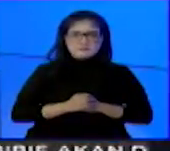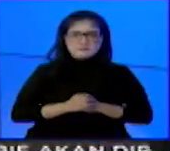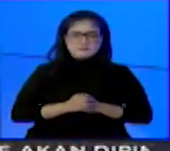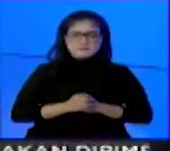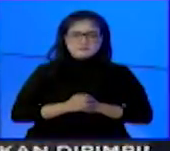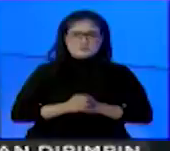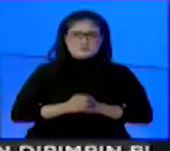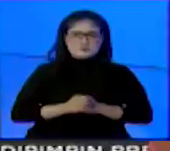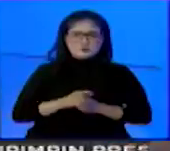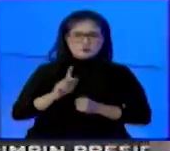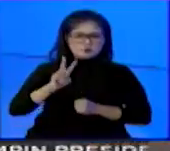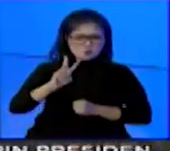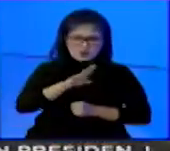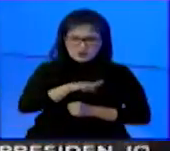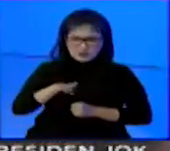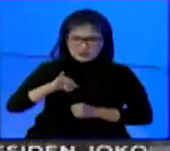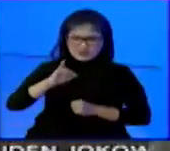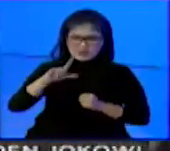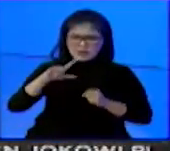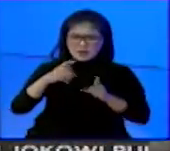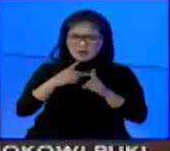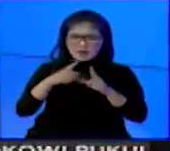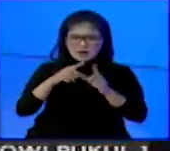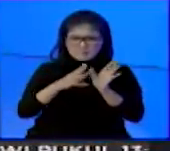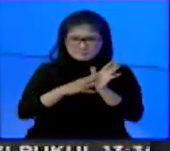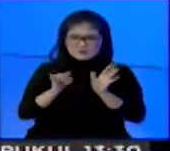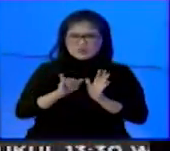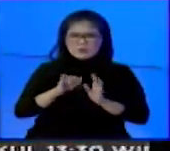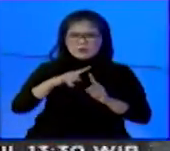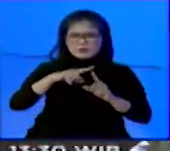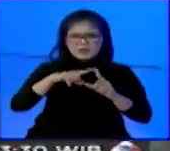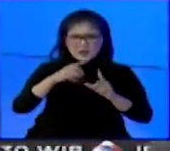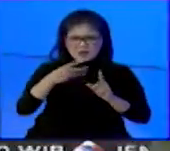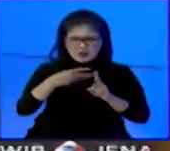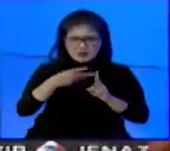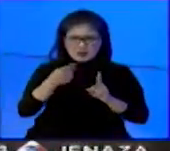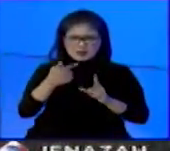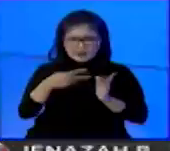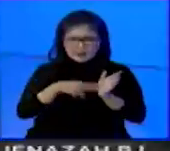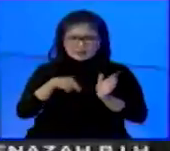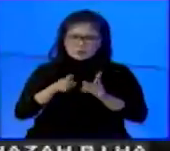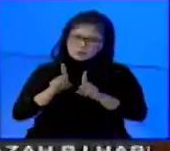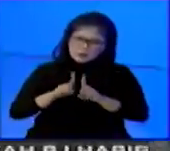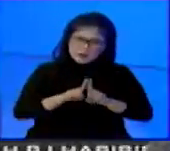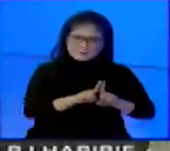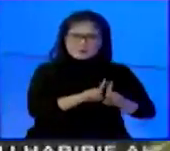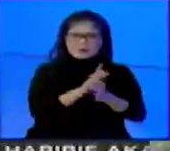Kedua putra almarhum Ilham Akbar Habibie dan Tarek Kemal Habibie juga terus berada di samping jenazah